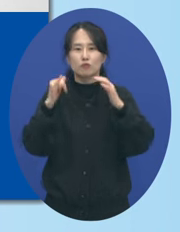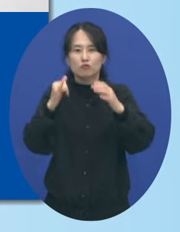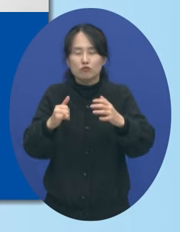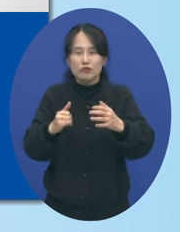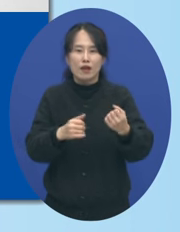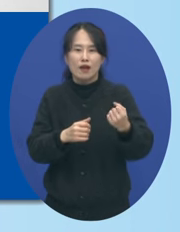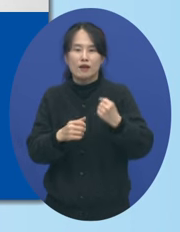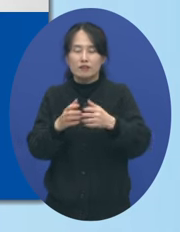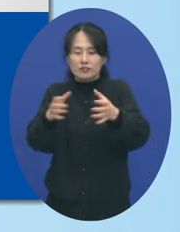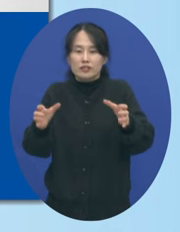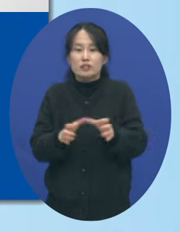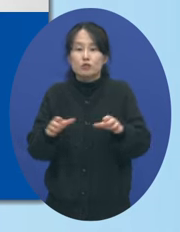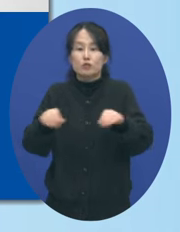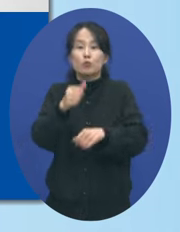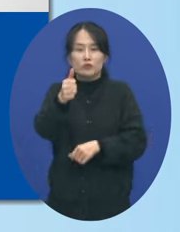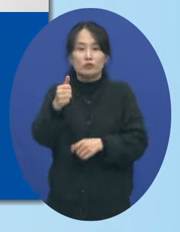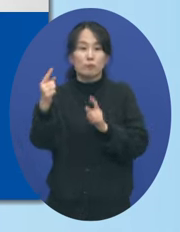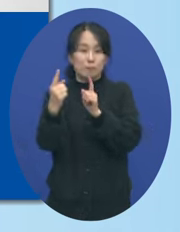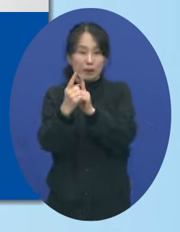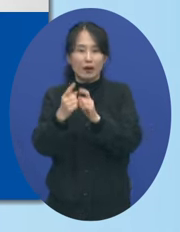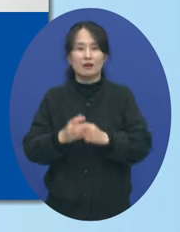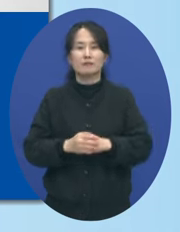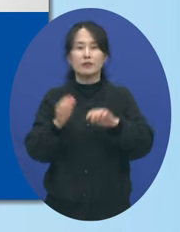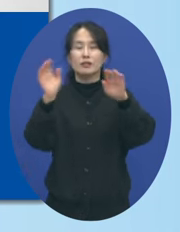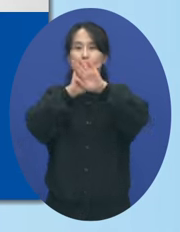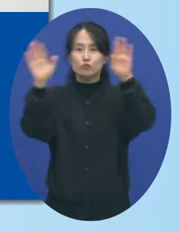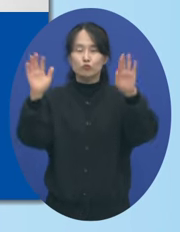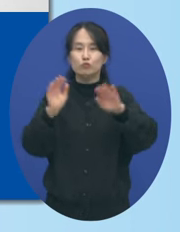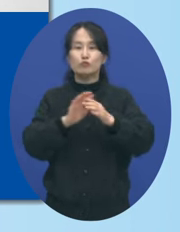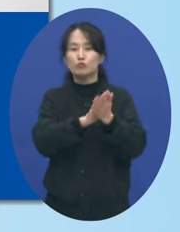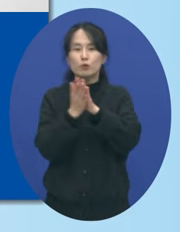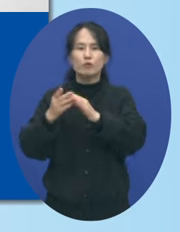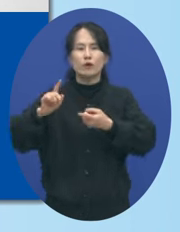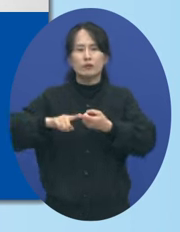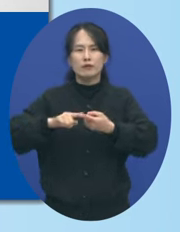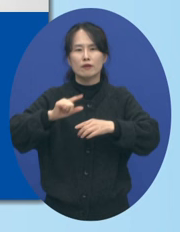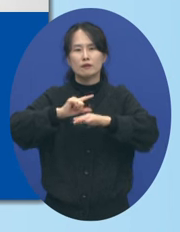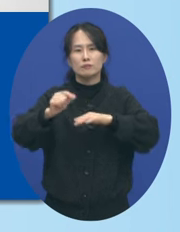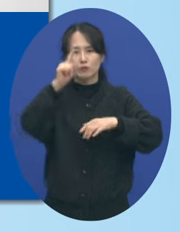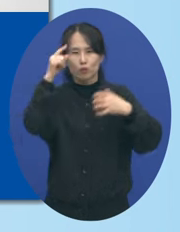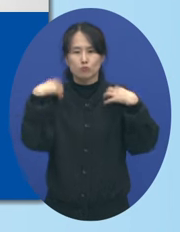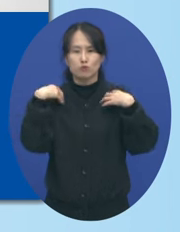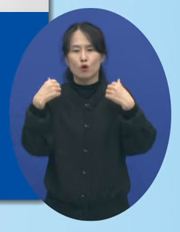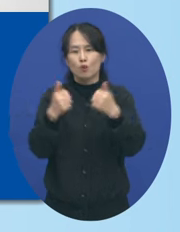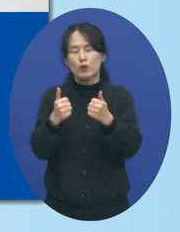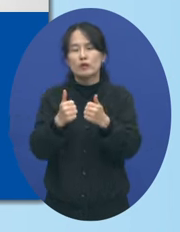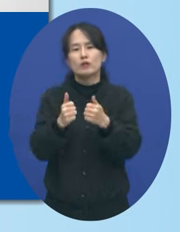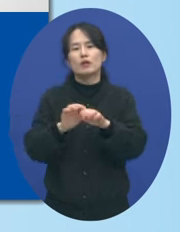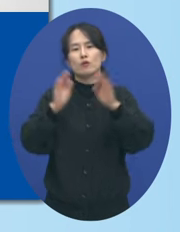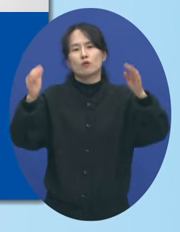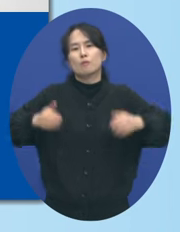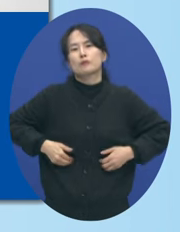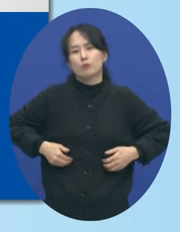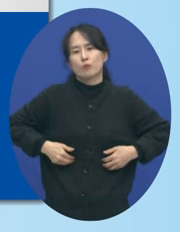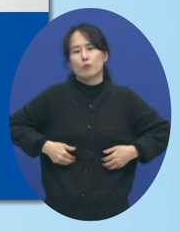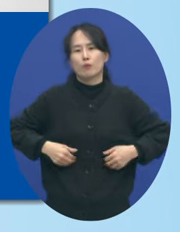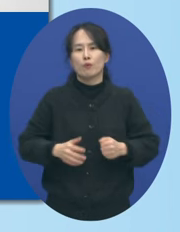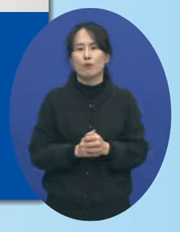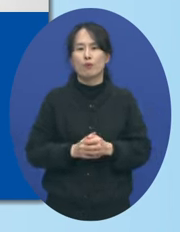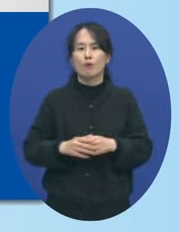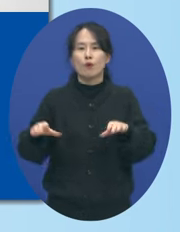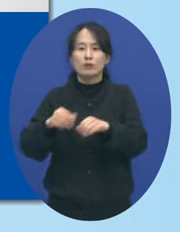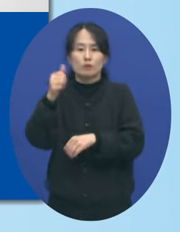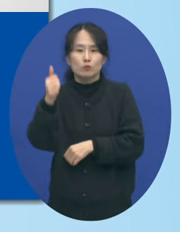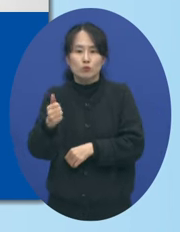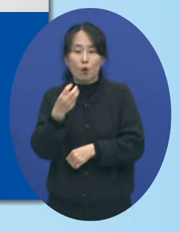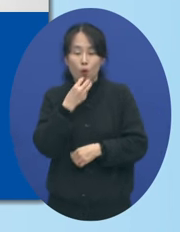사무총장도 만났습니다. 김 지사는 기후변화 대응 관련 지방정부 회의 개최를 제안했고 사무총장은 경기도 에너지 정책을